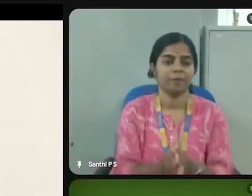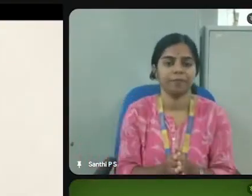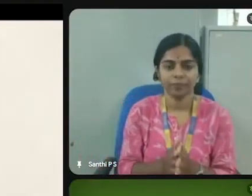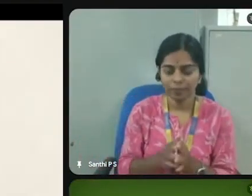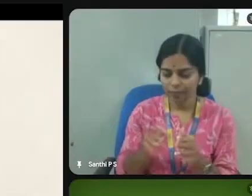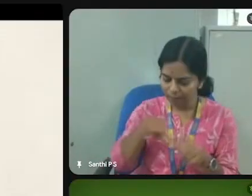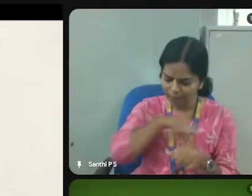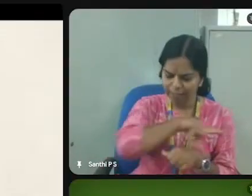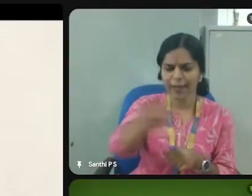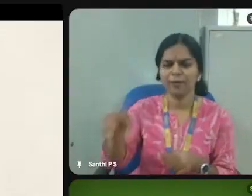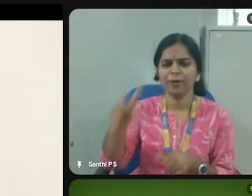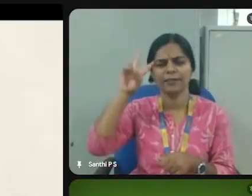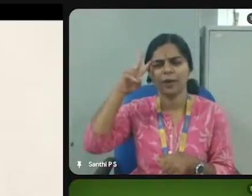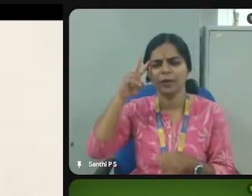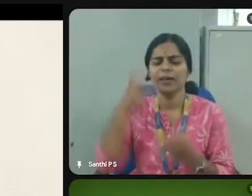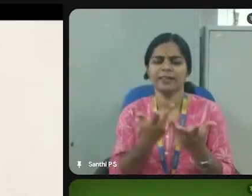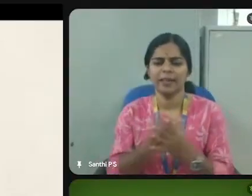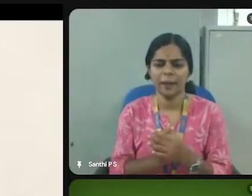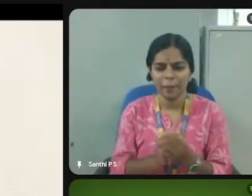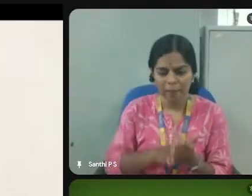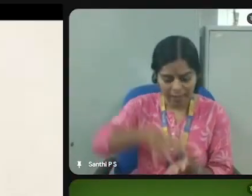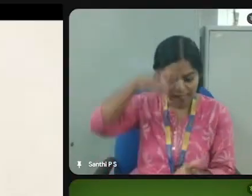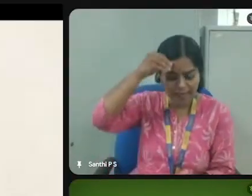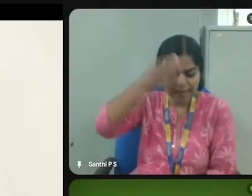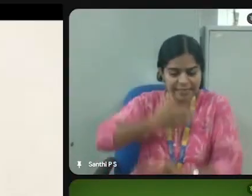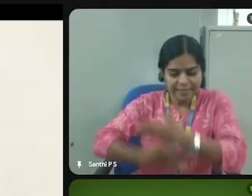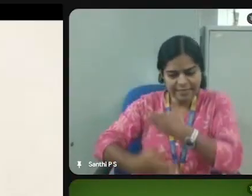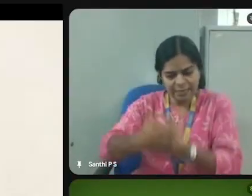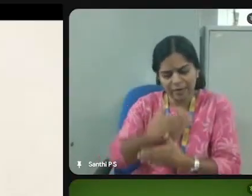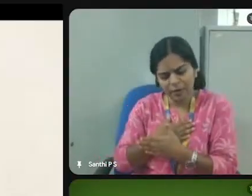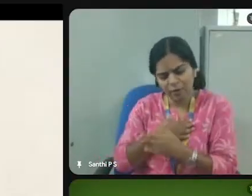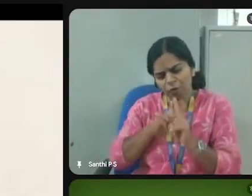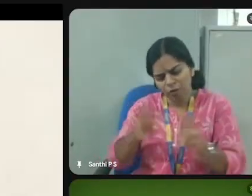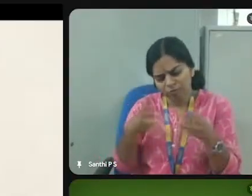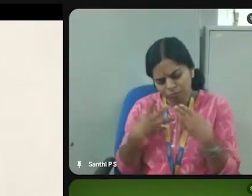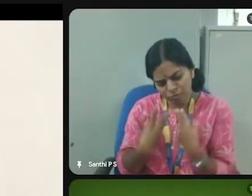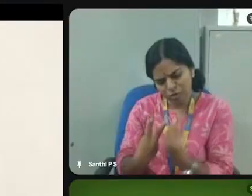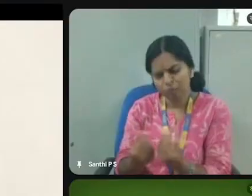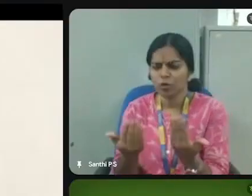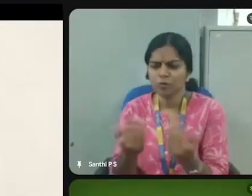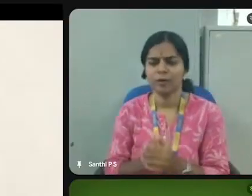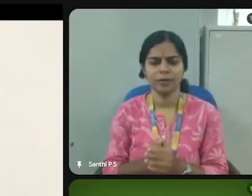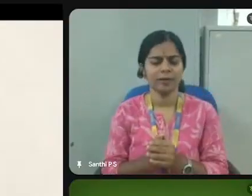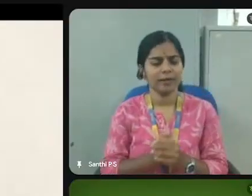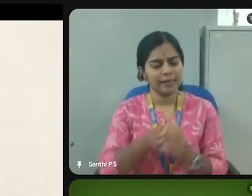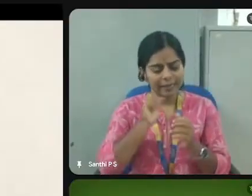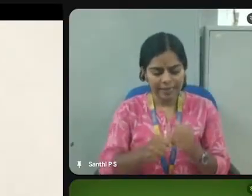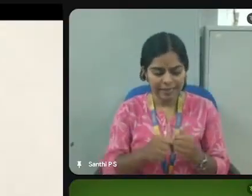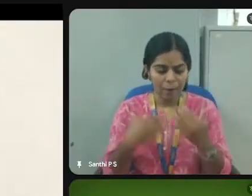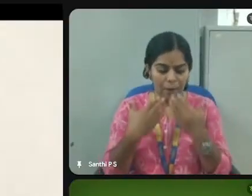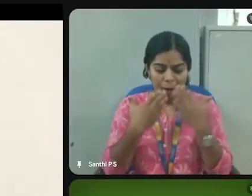എല്ലാവർക്കും ഉള്ളൊരു സംശയമാണ് മാം, പഠന പരിമിതി പൂർണ്ണമായി ചികിത്സിച്ച് മാറ്റാൻ കഴിയുമോ? പഠന പരിമിതി